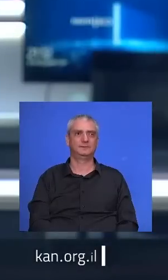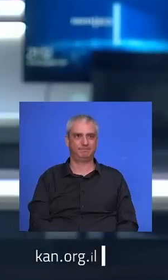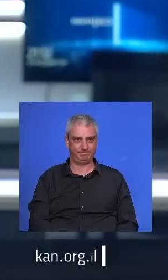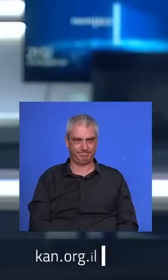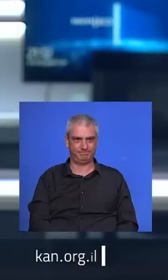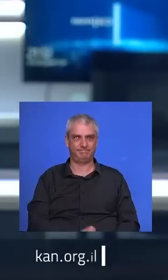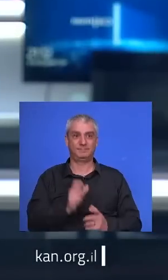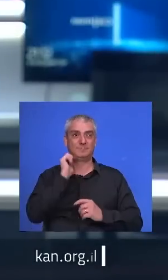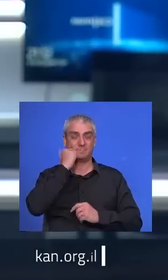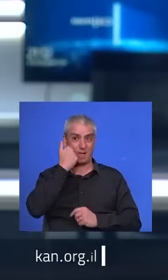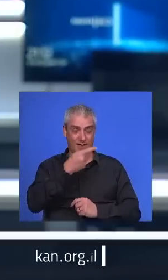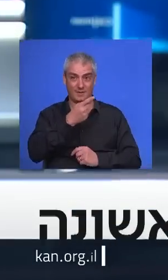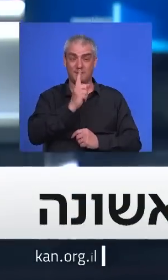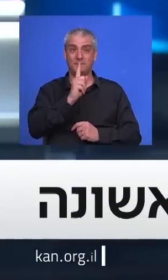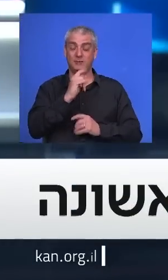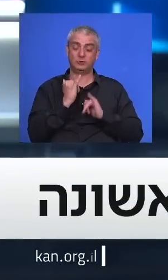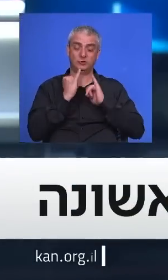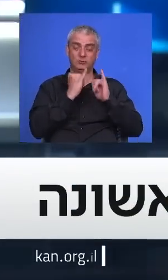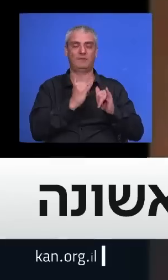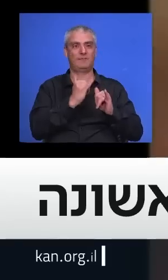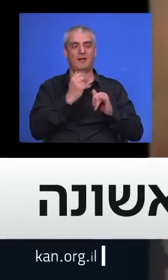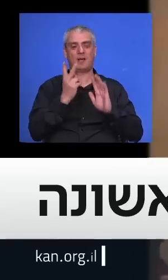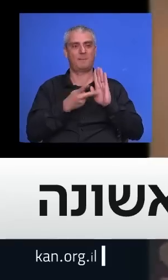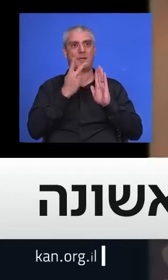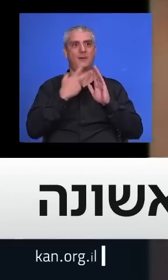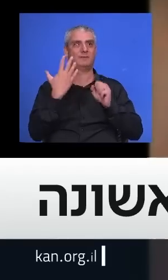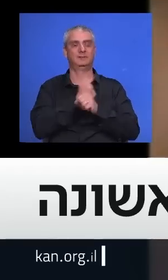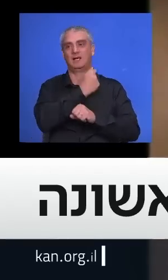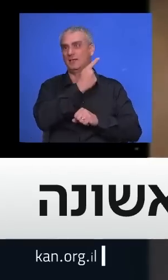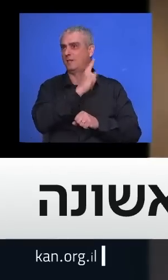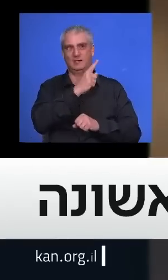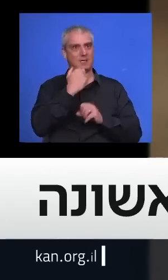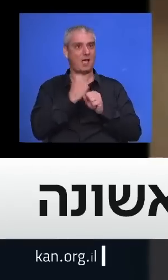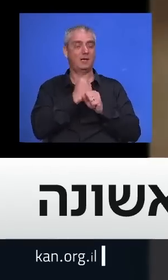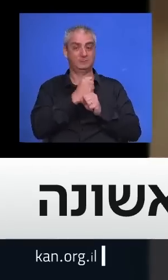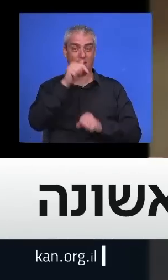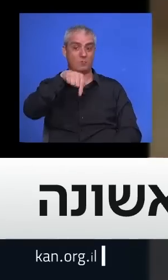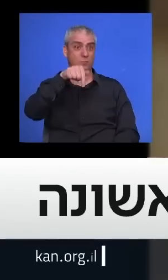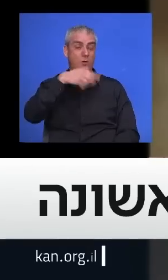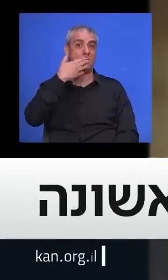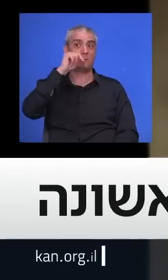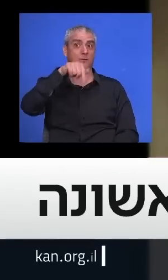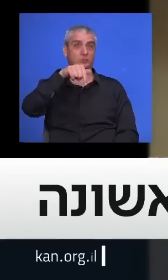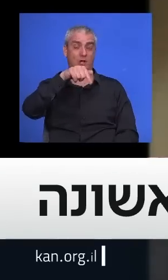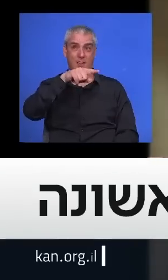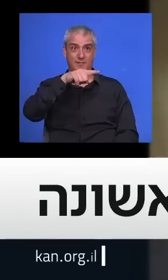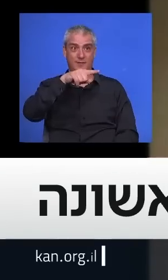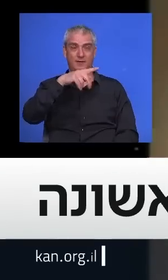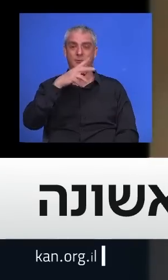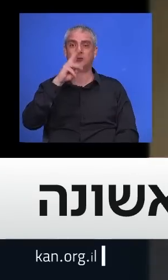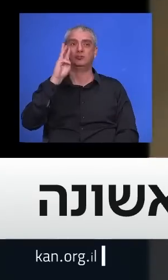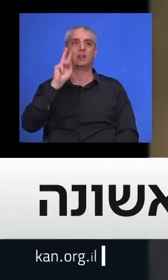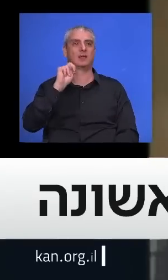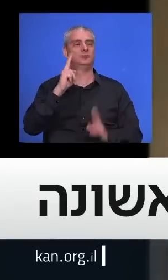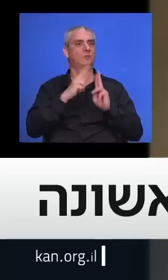ובפרק הבא, מחר מי שהביאה את הדאבל וזכתה באירוויזיון, ולא סתם היא עשתה את זה כאן, בירושלים, שני נחשוני פגשה